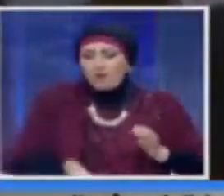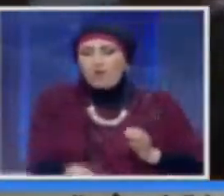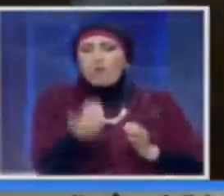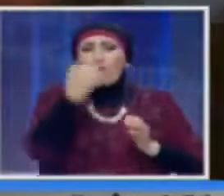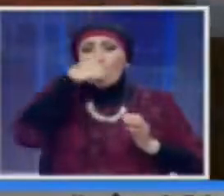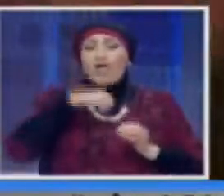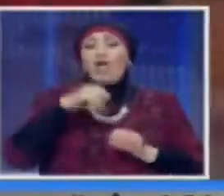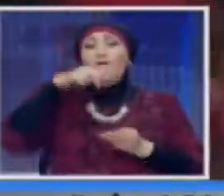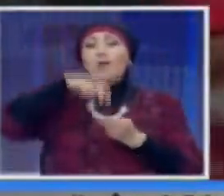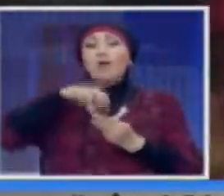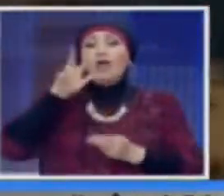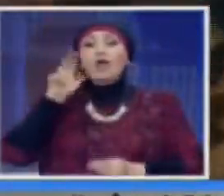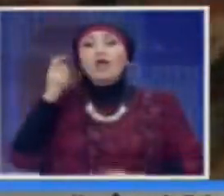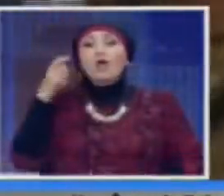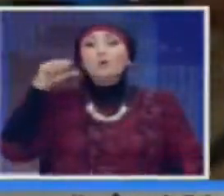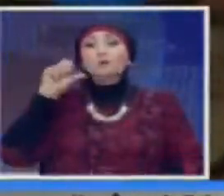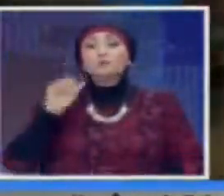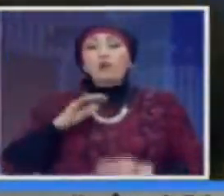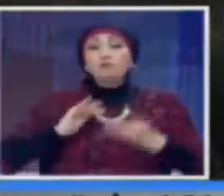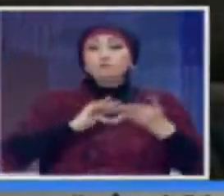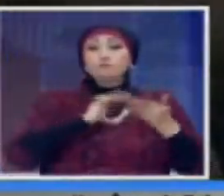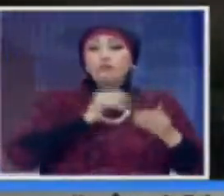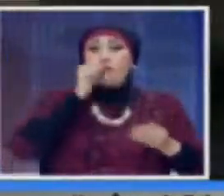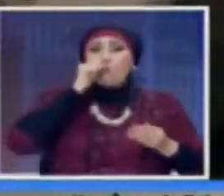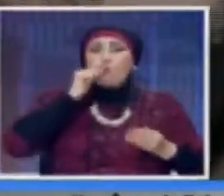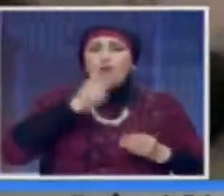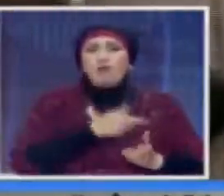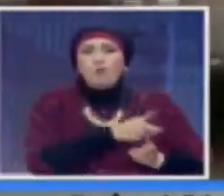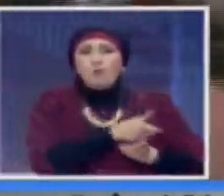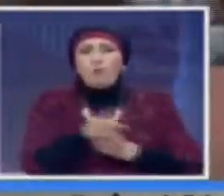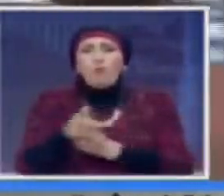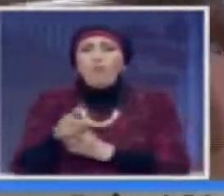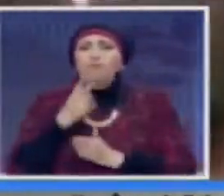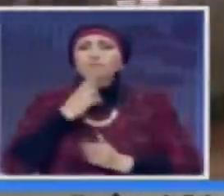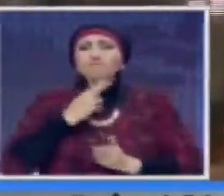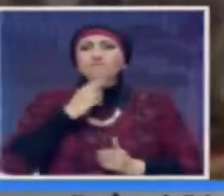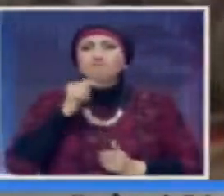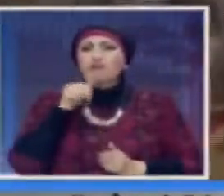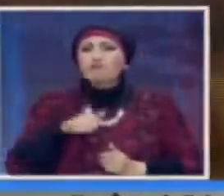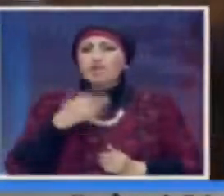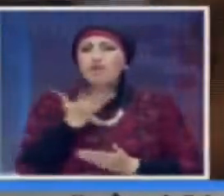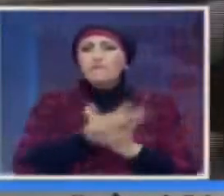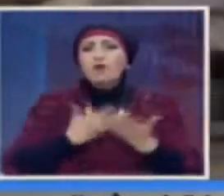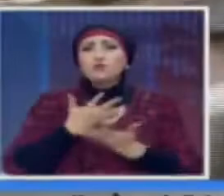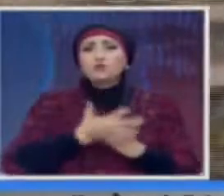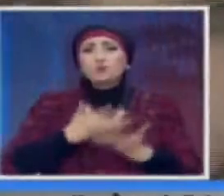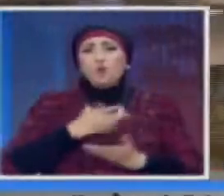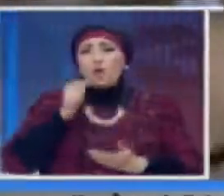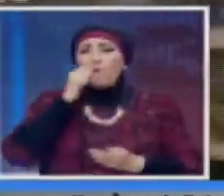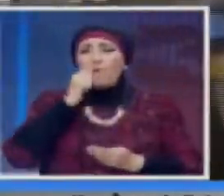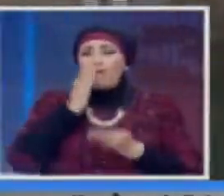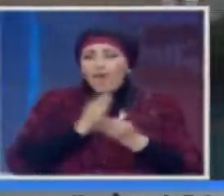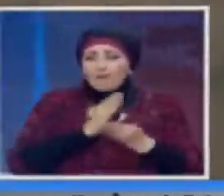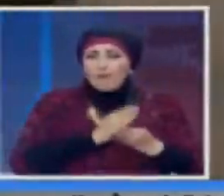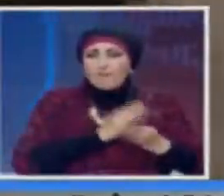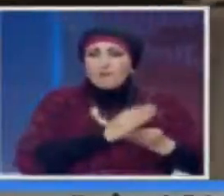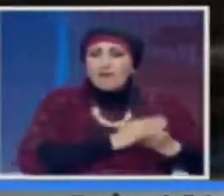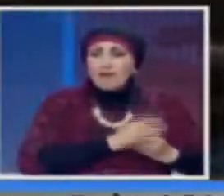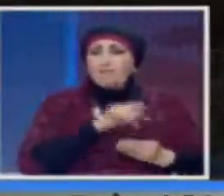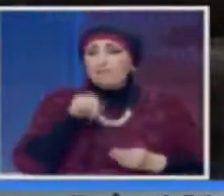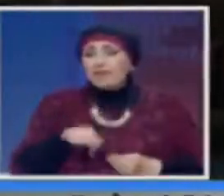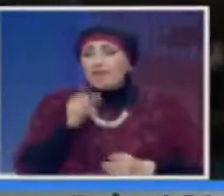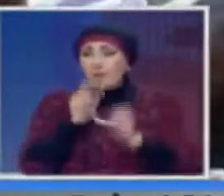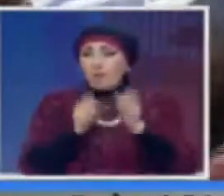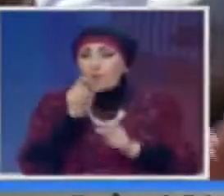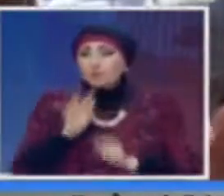الروضة تعمل على توفير المياه وسلامة حسن استخدامها ضمن مشروعات توفير المياه اللازمة لمواطني شمال